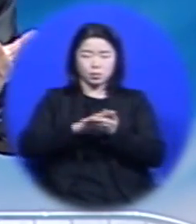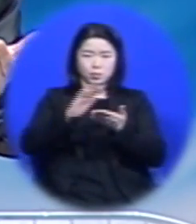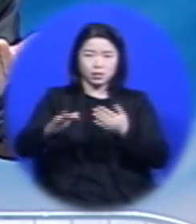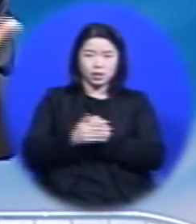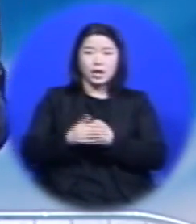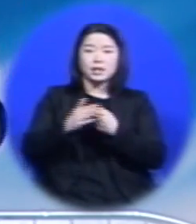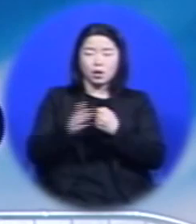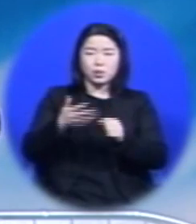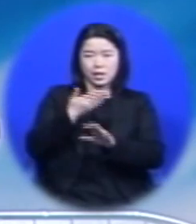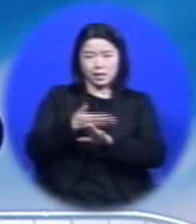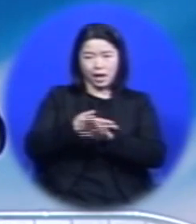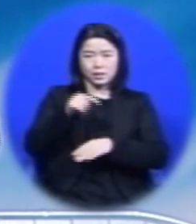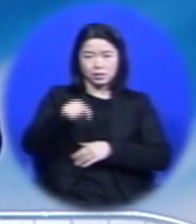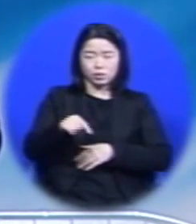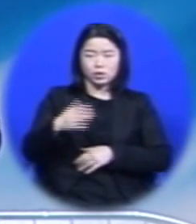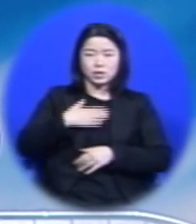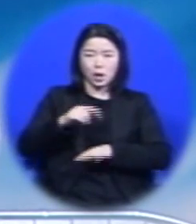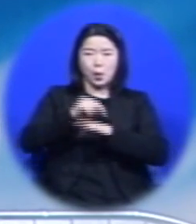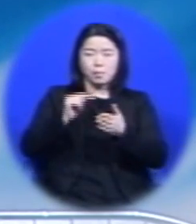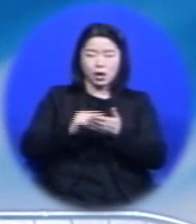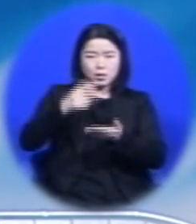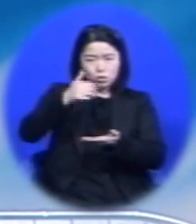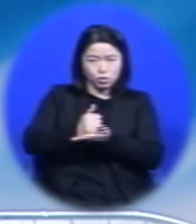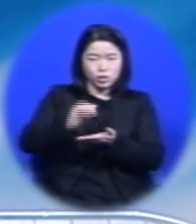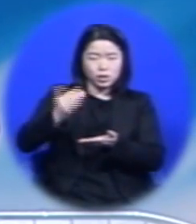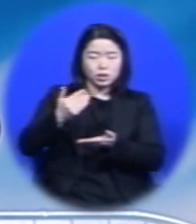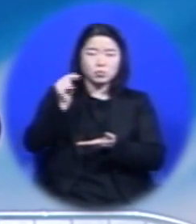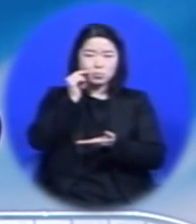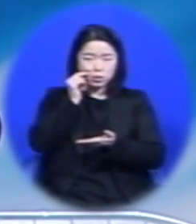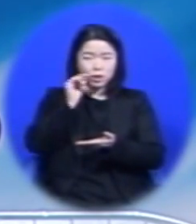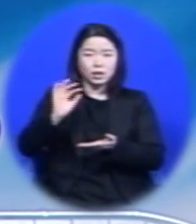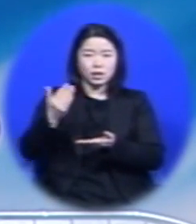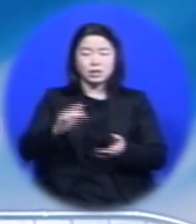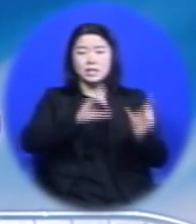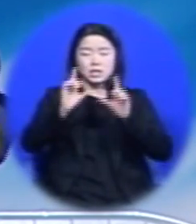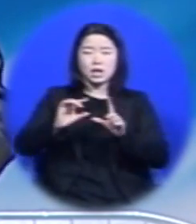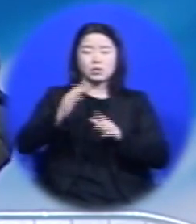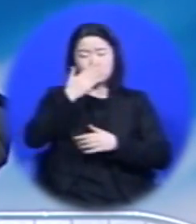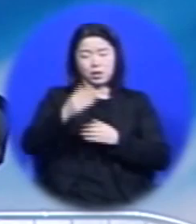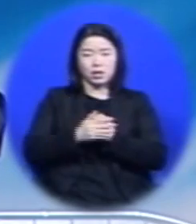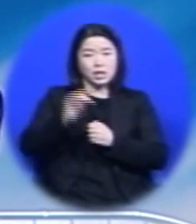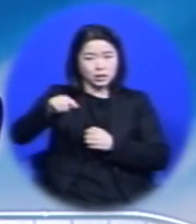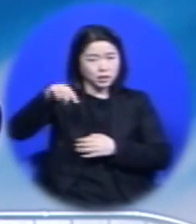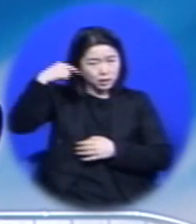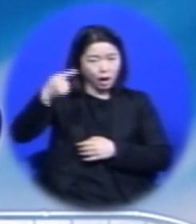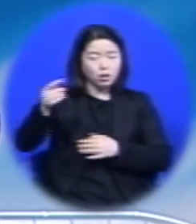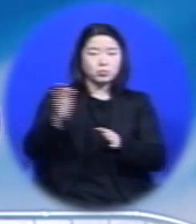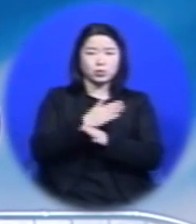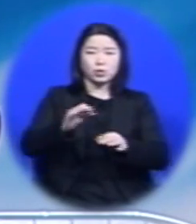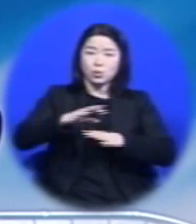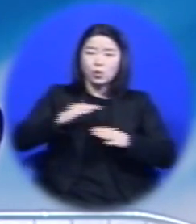그래서 다른 것이 제 마음에 주인되지 못하는 삶을 살게 된 거지요 그다음부터는 놀라운 일이